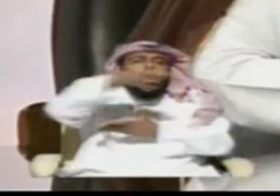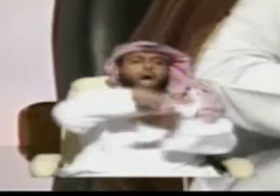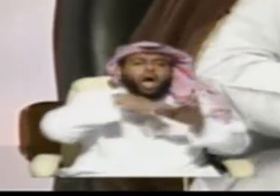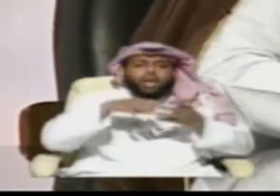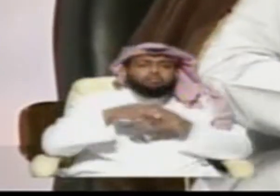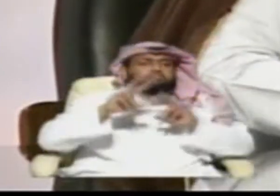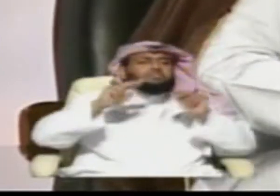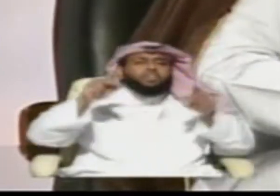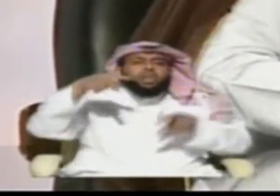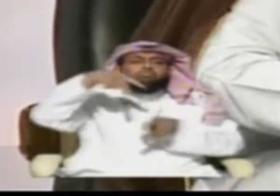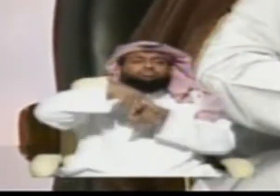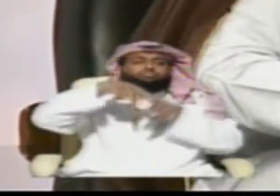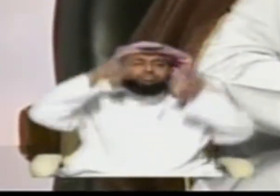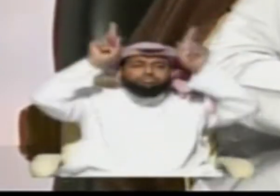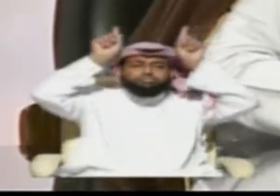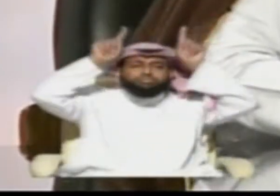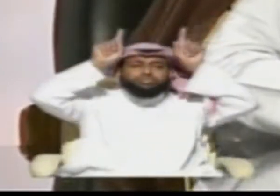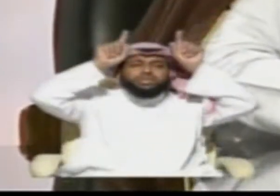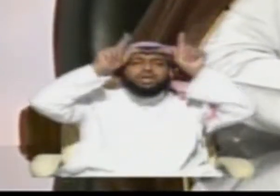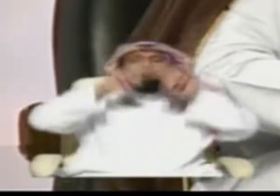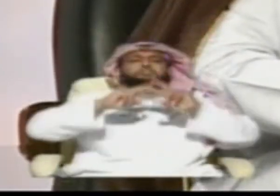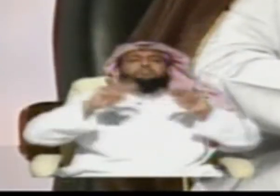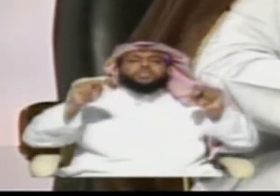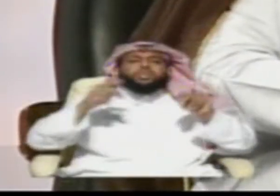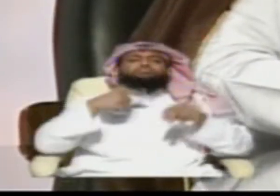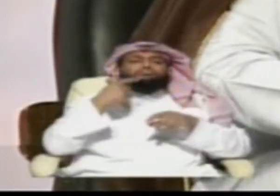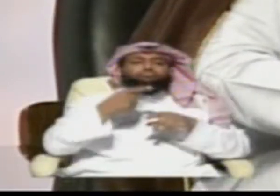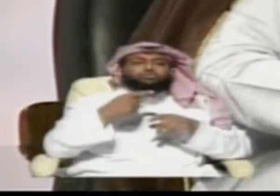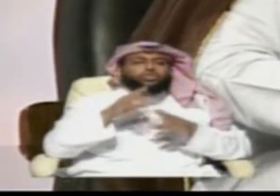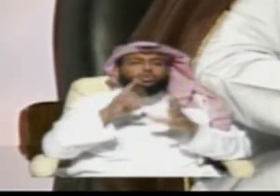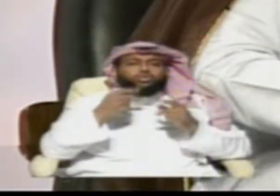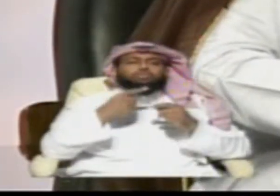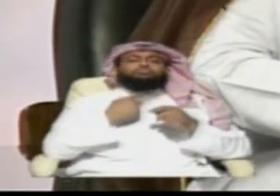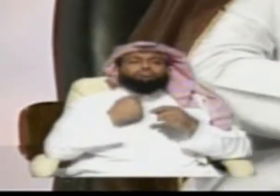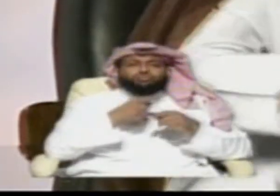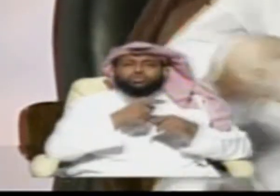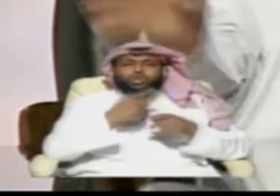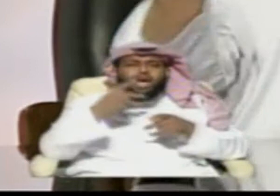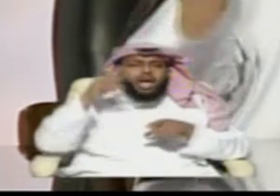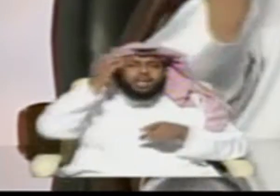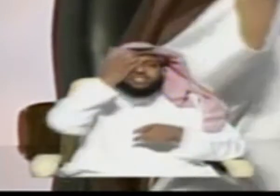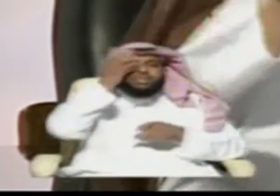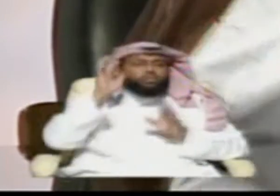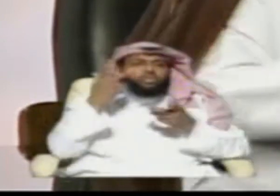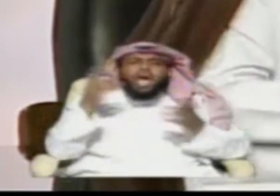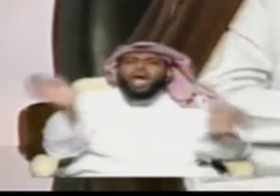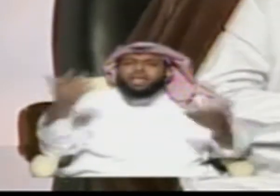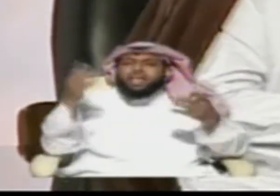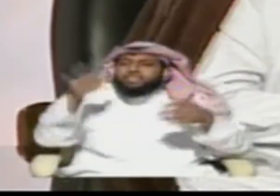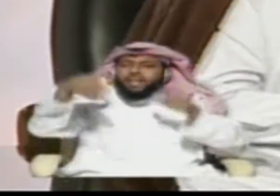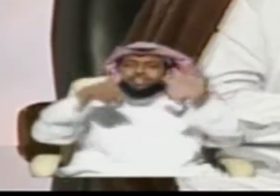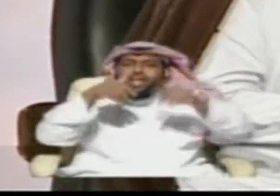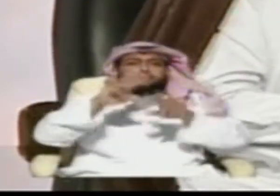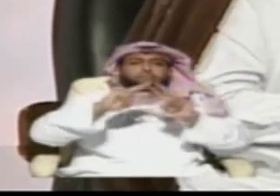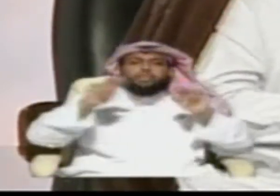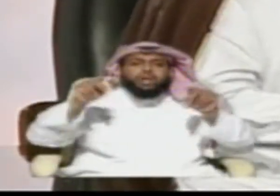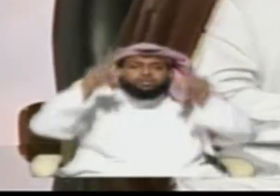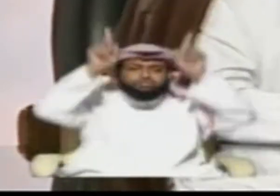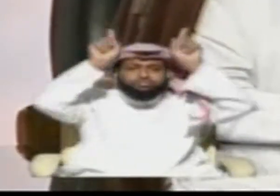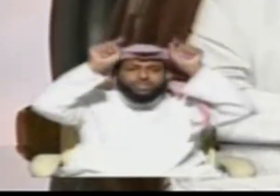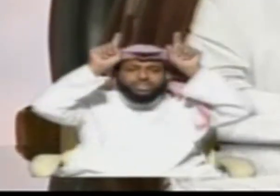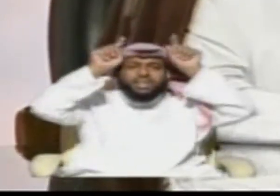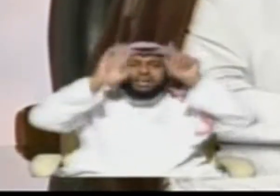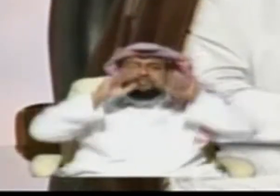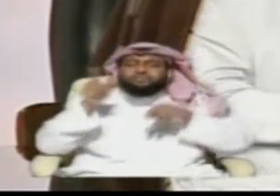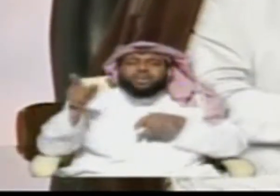كالحمير يركبونهم لتحقيق أغراضهم، ثم إذا وصلوا إلى ما يريدون تركوهم واستبدلوهم